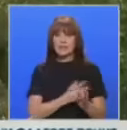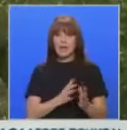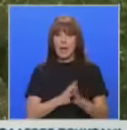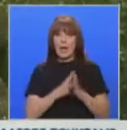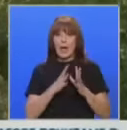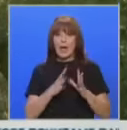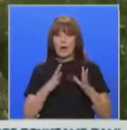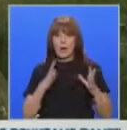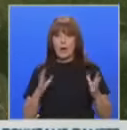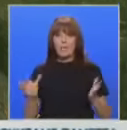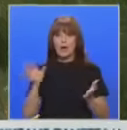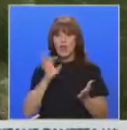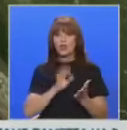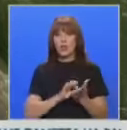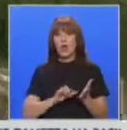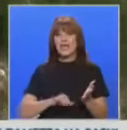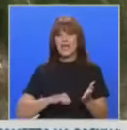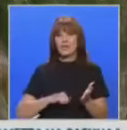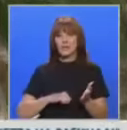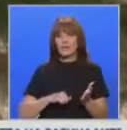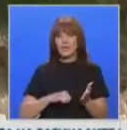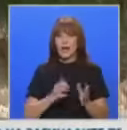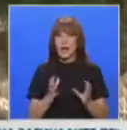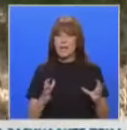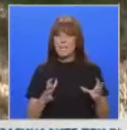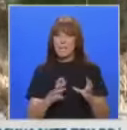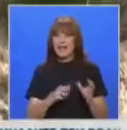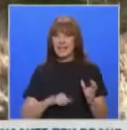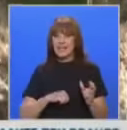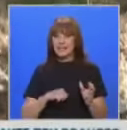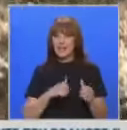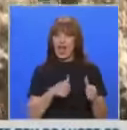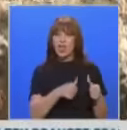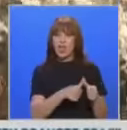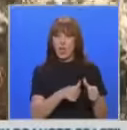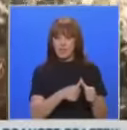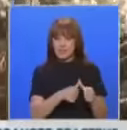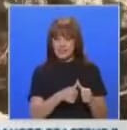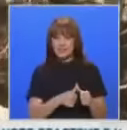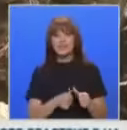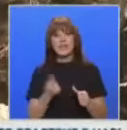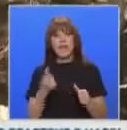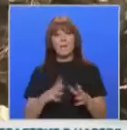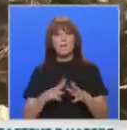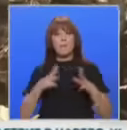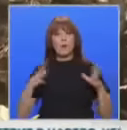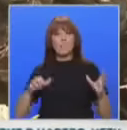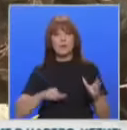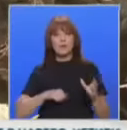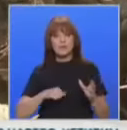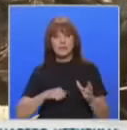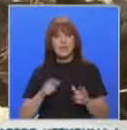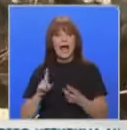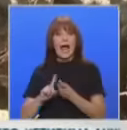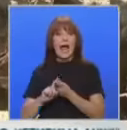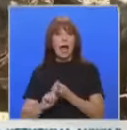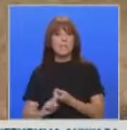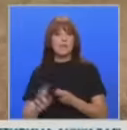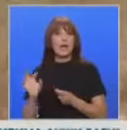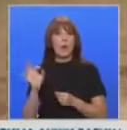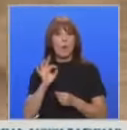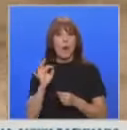стигне двата язовира разположени. Малкия над Лозенец, а големия над къмпинг Оазис. Стигаме до този водоем и